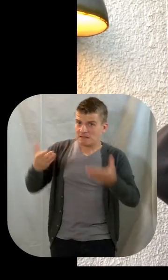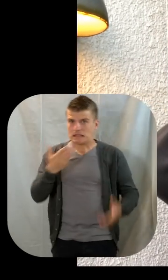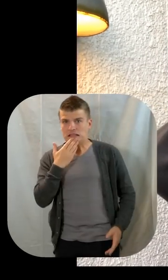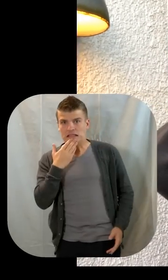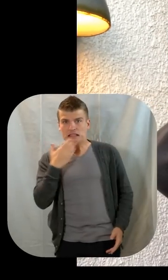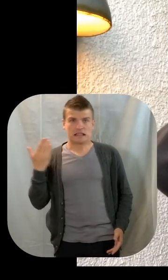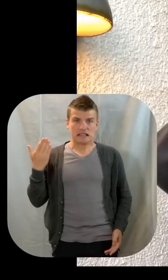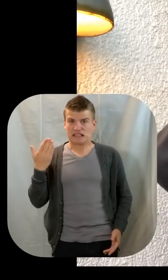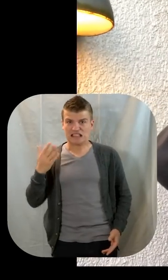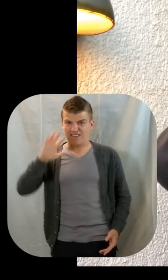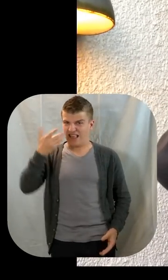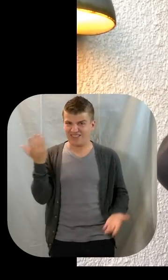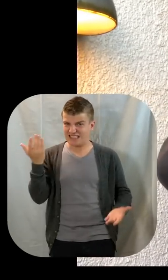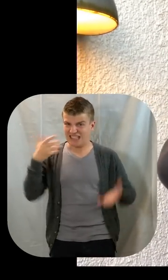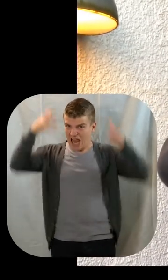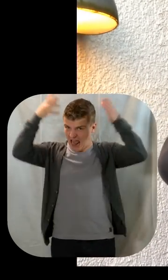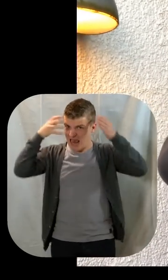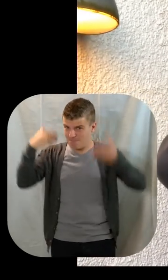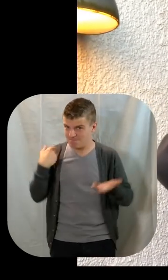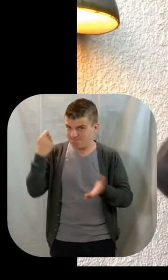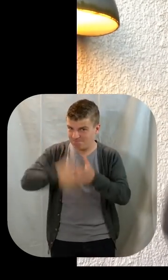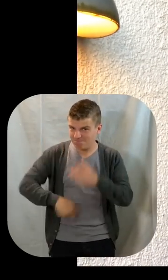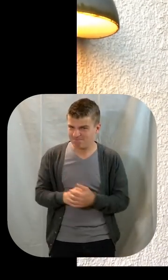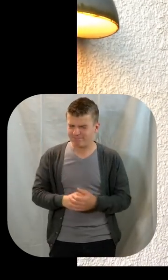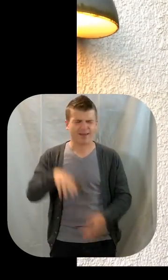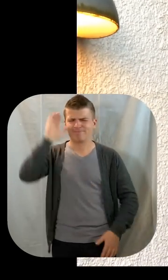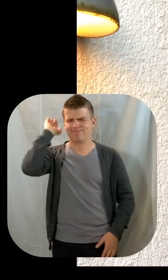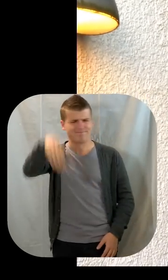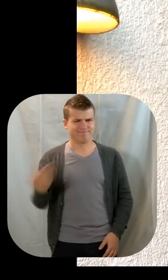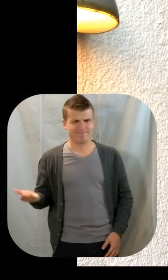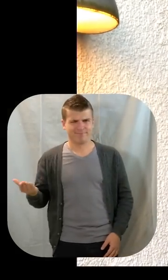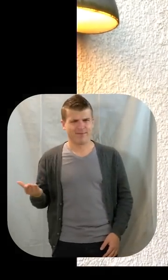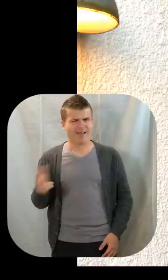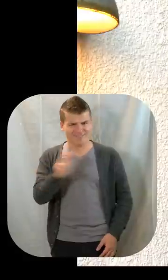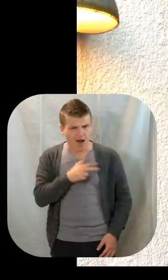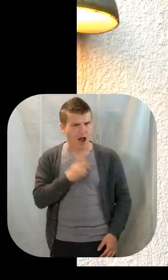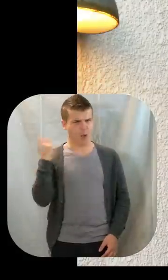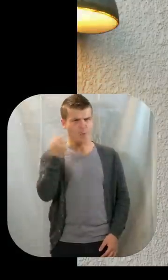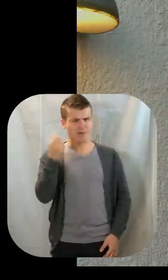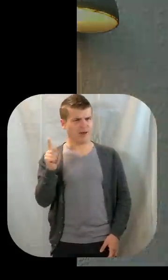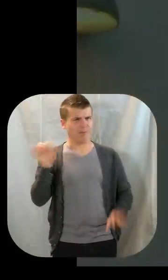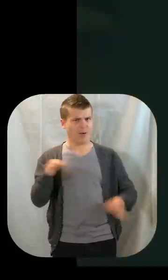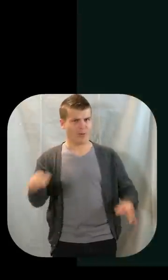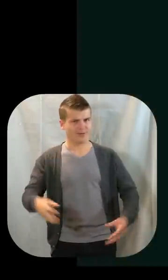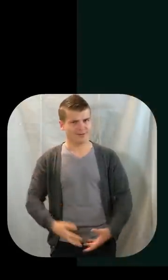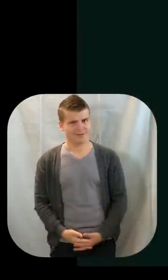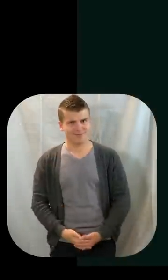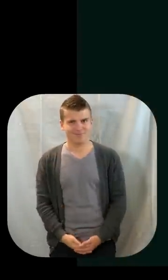Eieiei, vielleicht sollte ich mir noch einen Helm anschaffen. Ach nee. Das wäre nun wirklich übertrieben, oder?